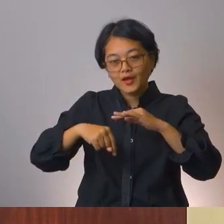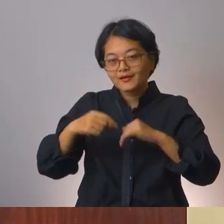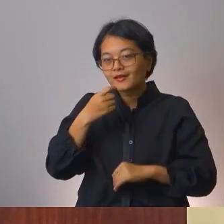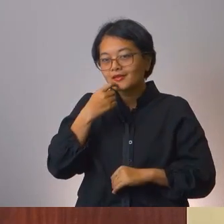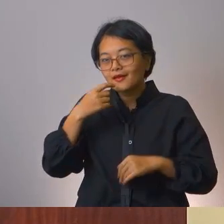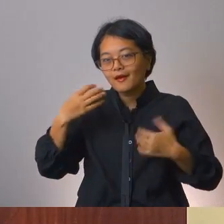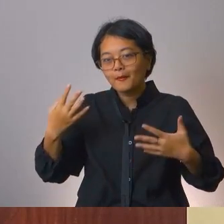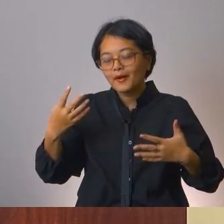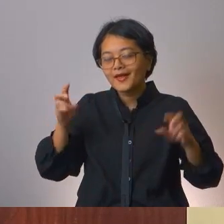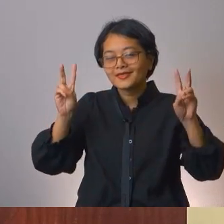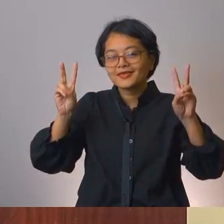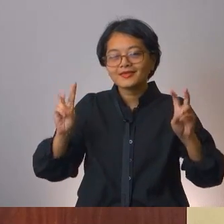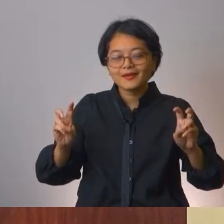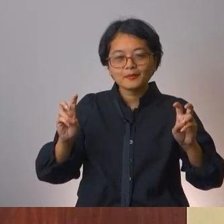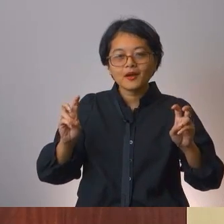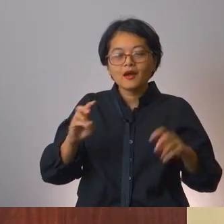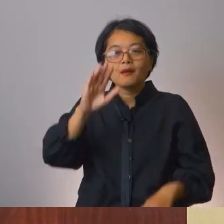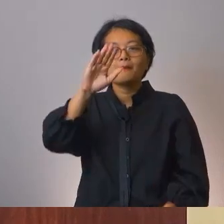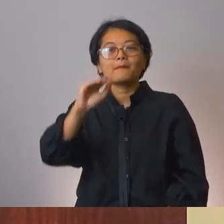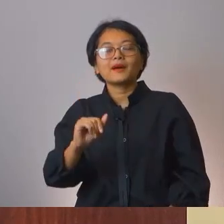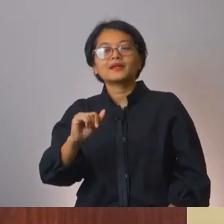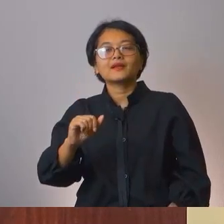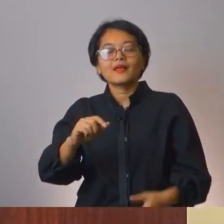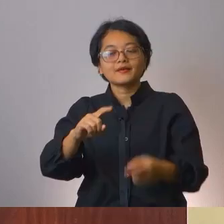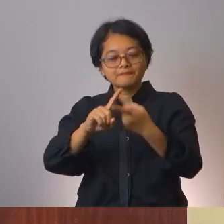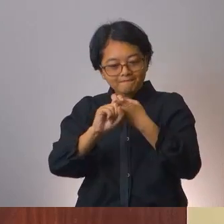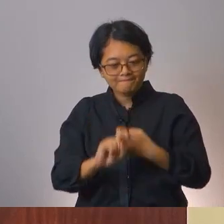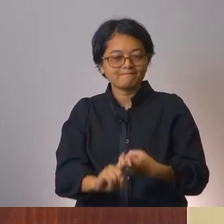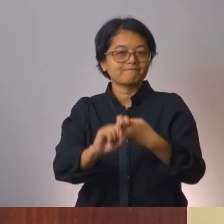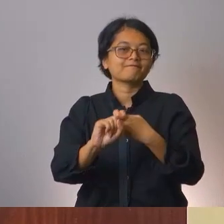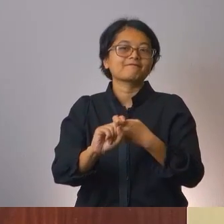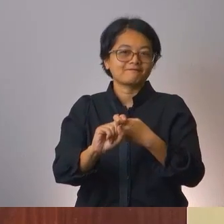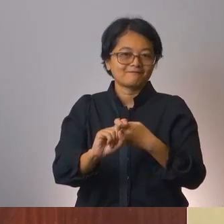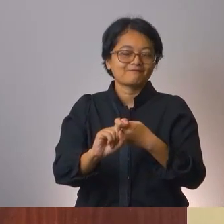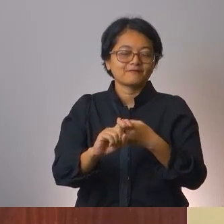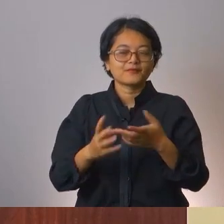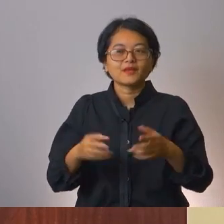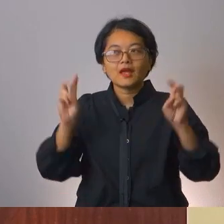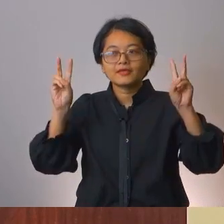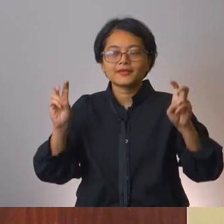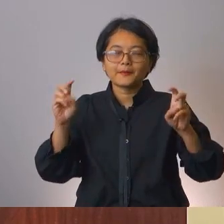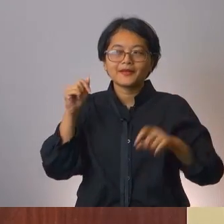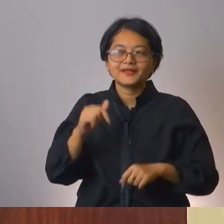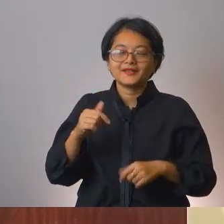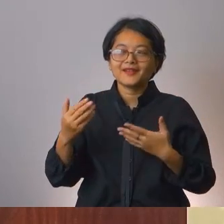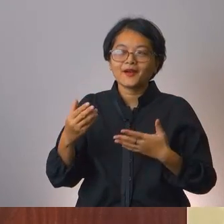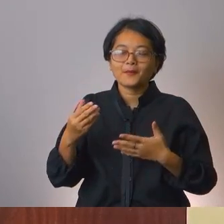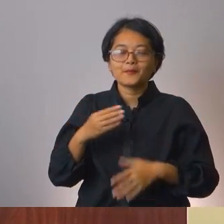berjudul Panggilan Persahabatan. Tema ini menurut saya tema yang sangat